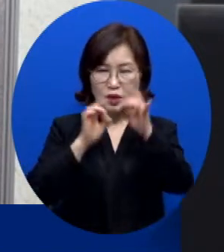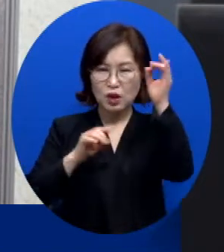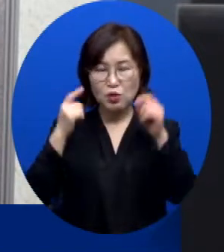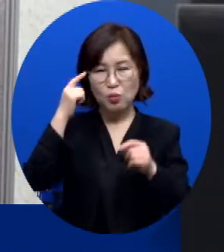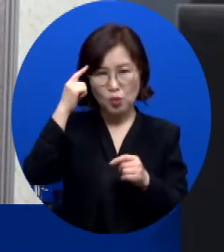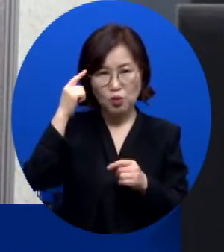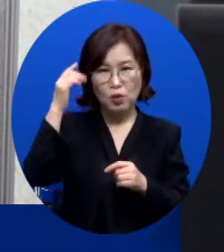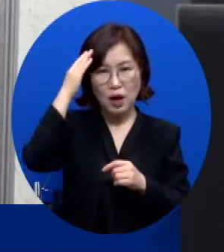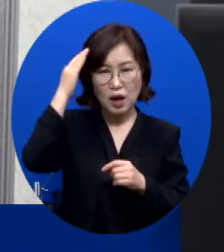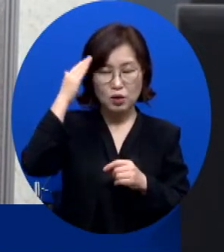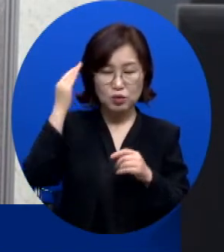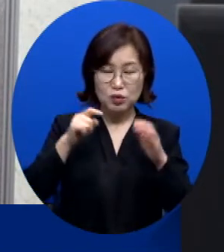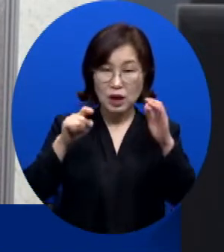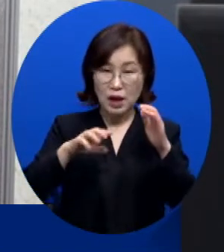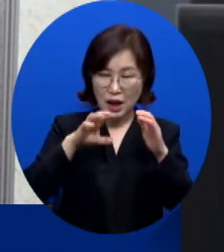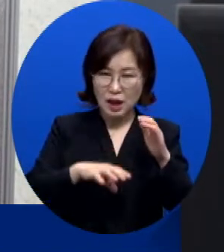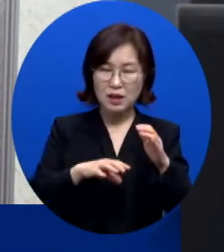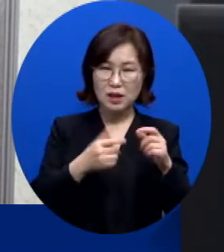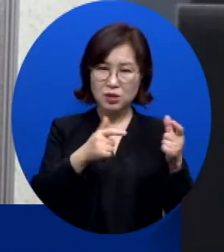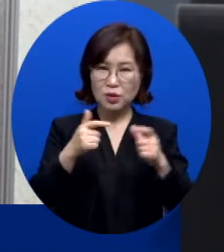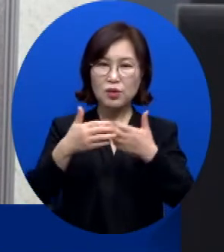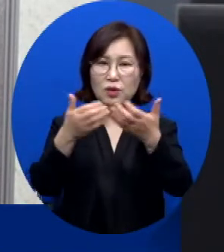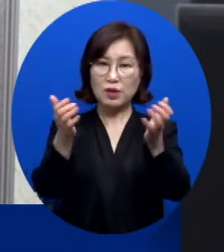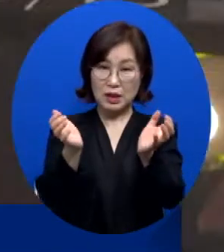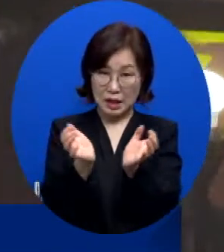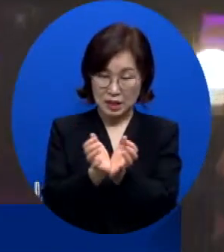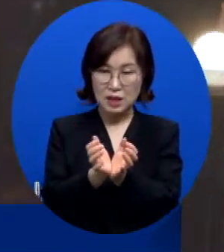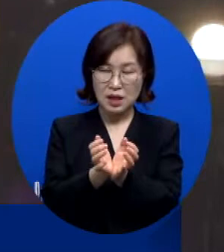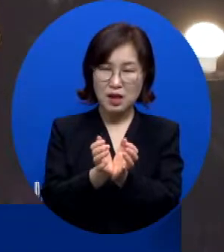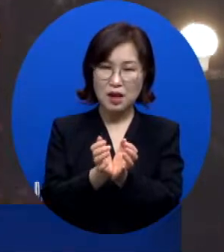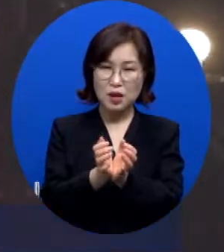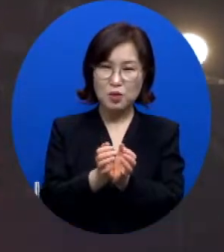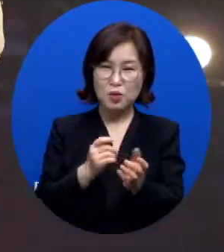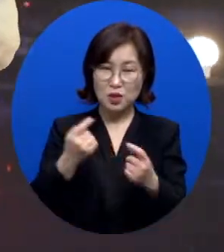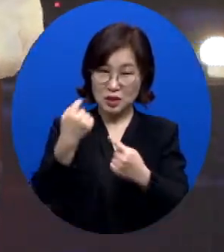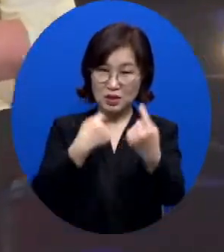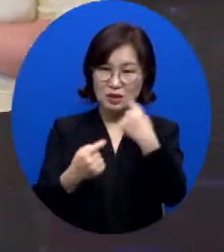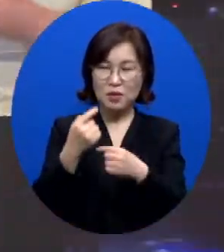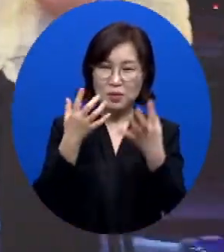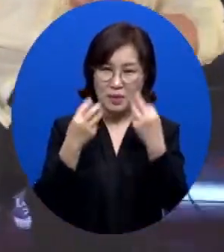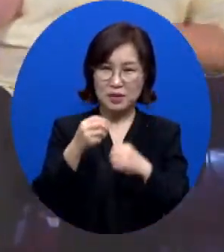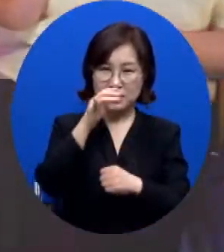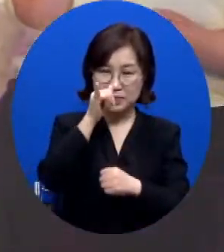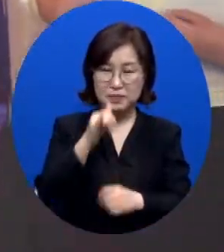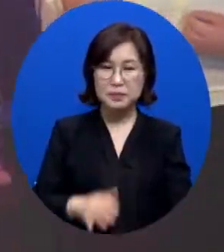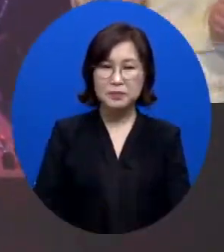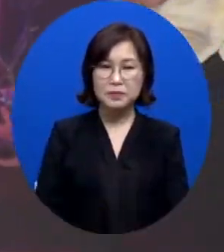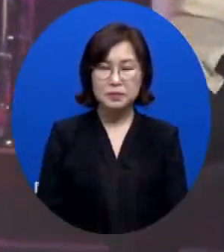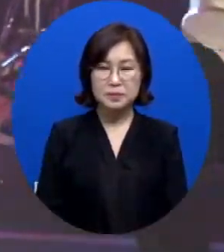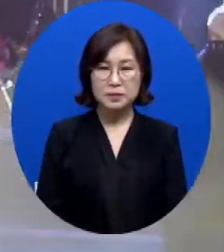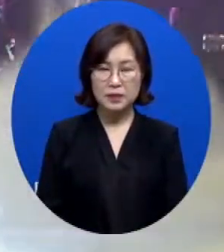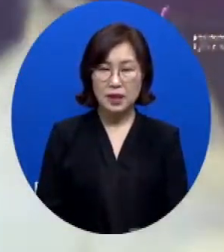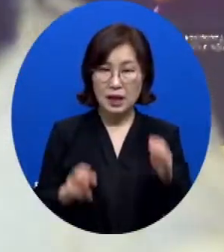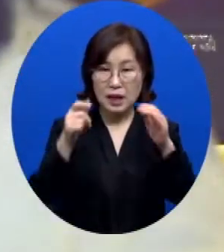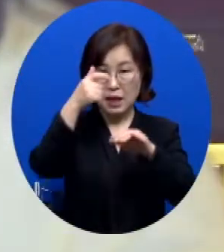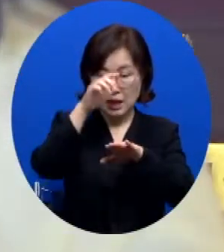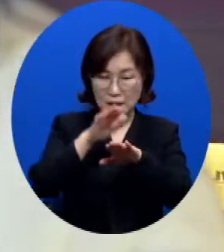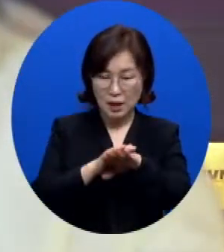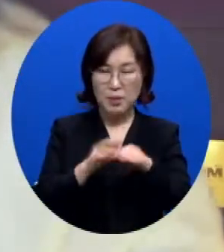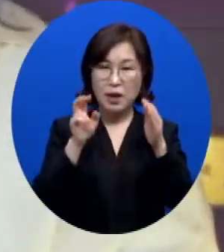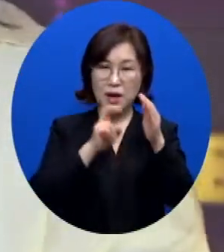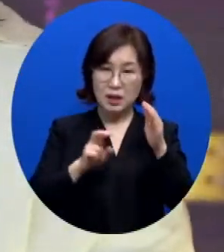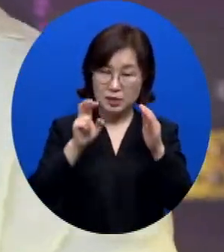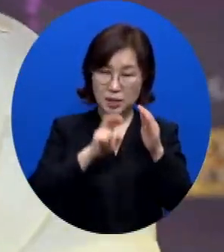그리고 국내도 여러 단체들도 보내주셨더라고요. 찬양 콘텐츠에는 예배 음악 3곡,